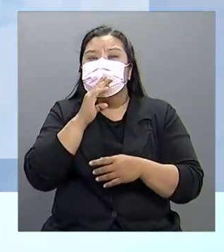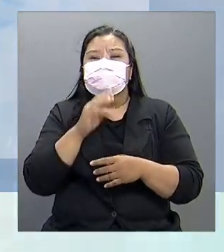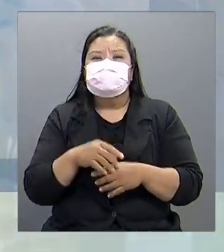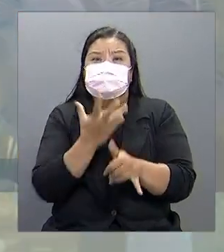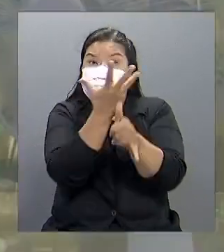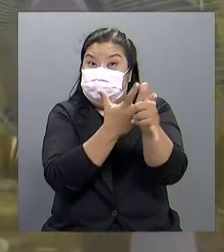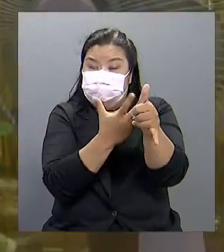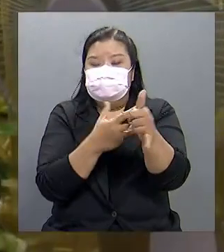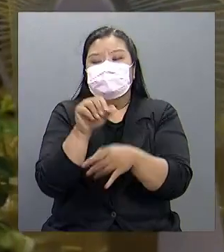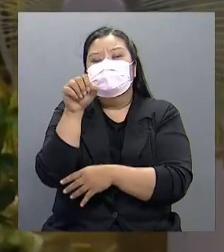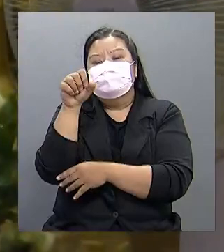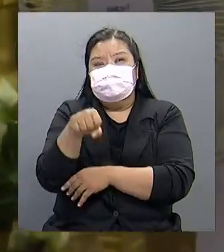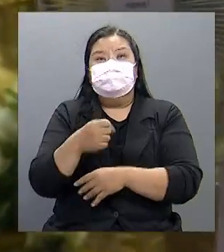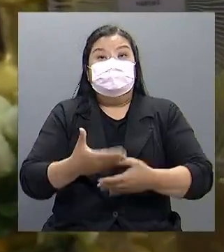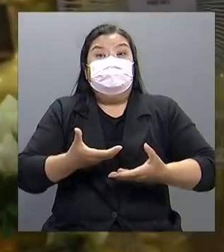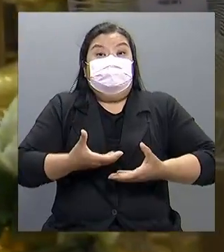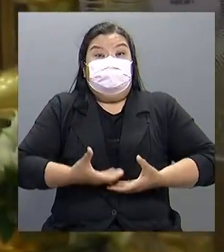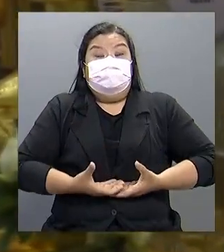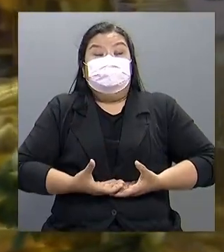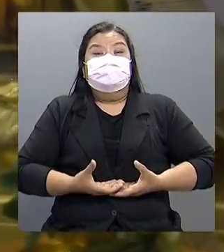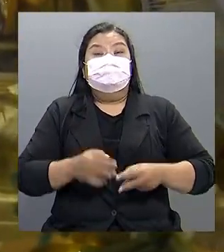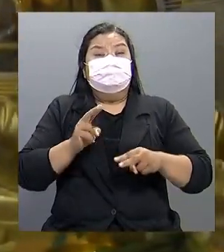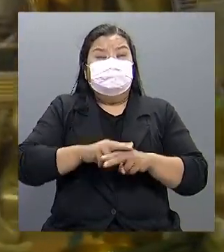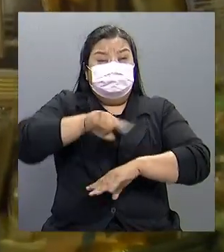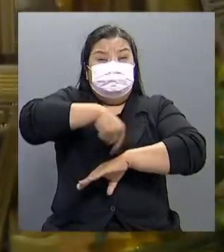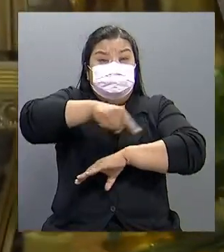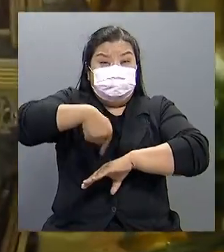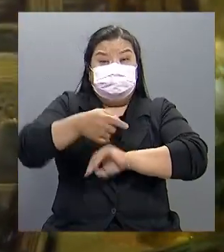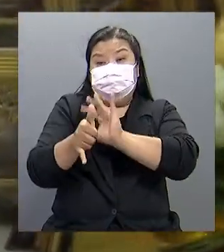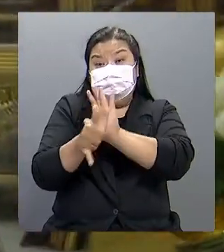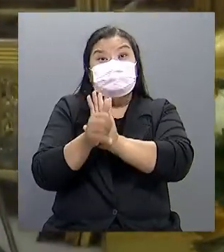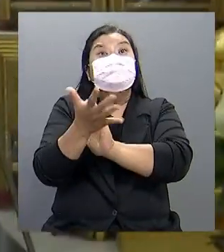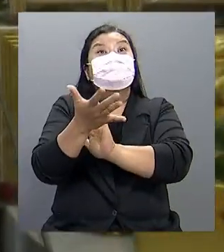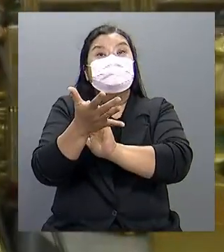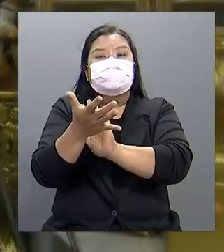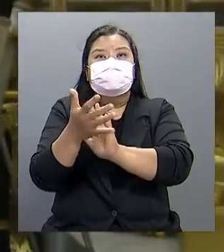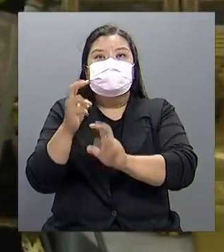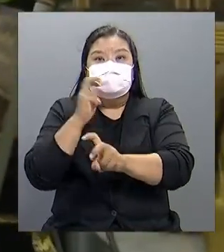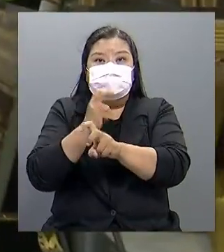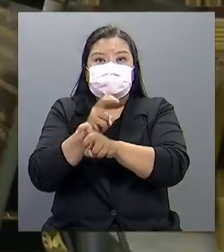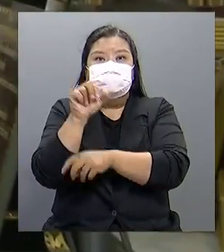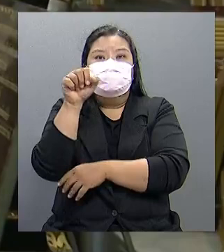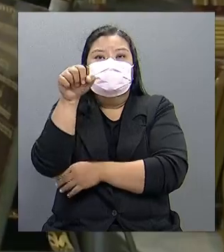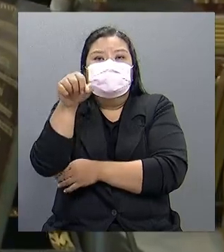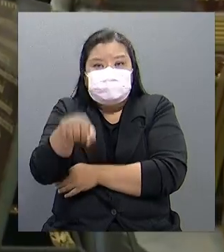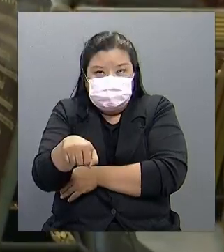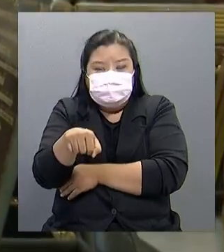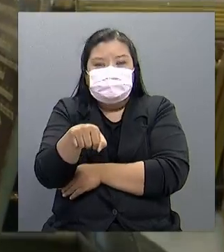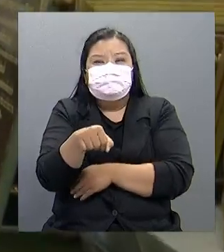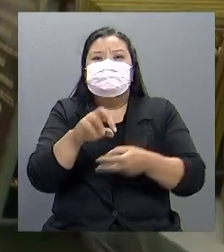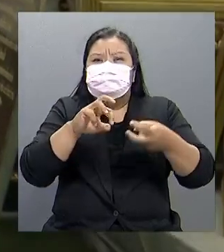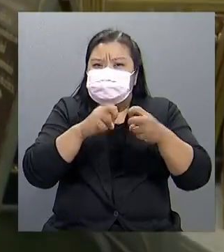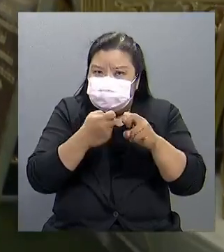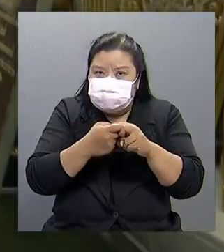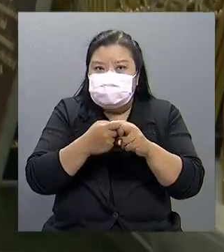นานๆไม่มีที่สปอร์ตหลังก็ยิ่งทำให้เกิดการยุบตัวลงไปมากขึ้นนะเพราะฉะนั้นปัญหา2โรคนี้เนี่ยเป็นปัญหาที่เกิดจ